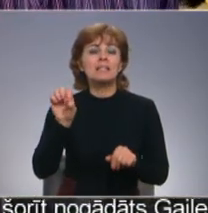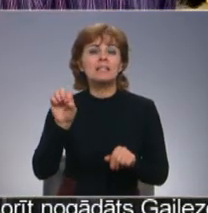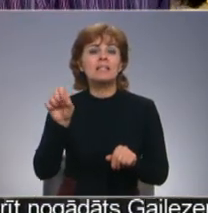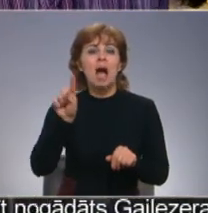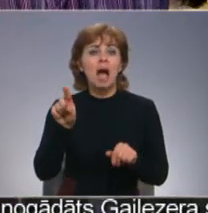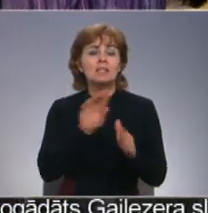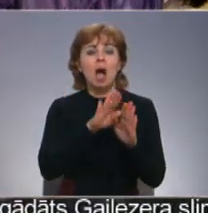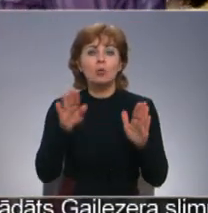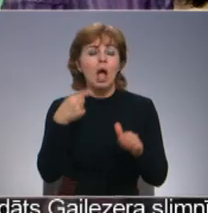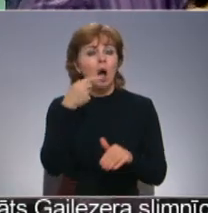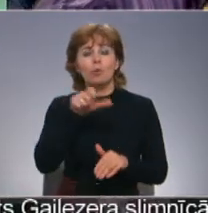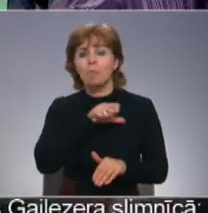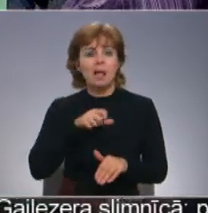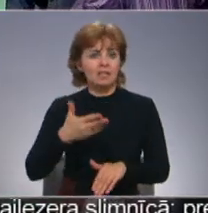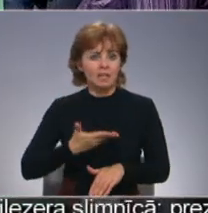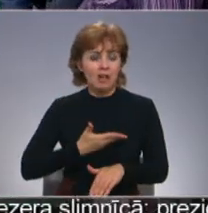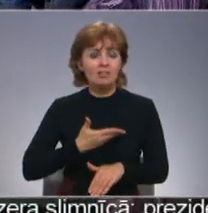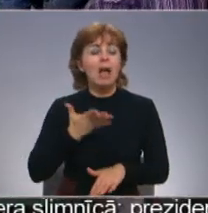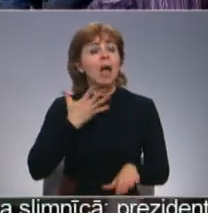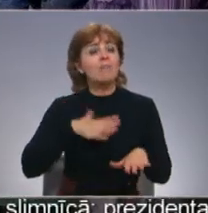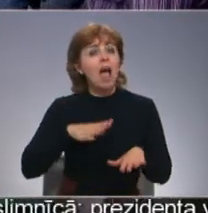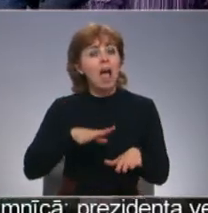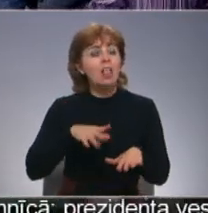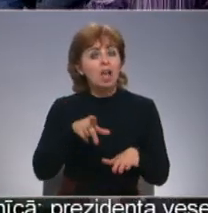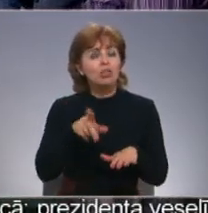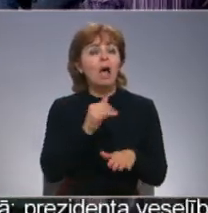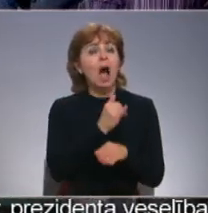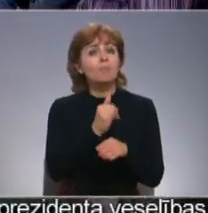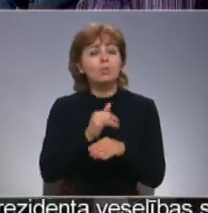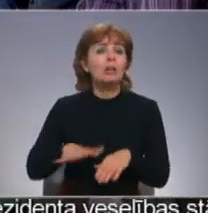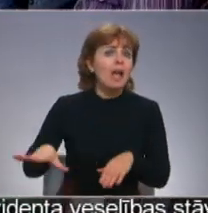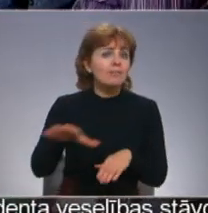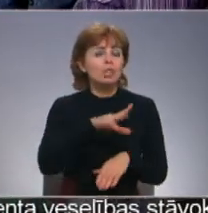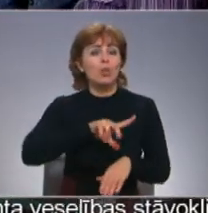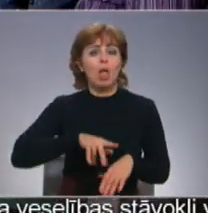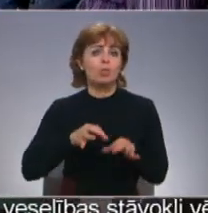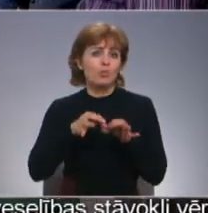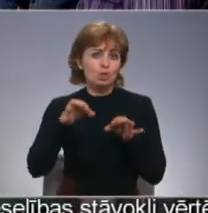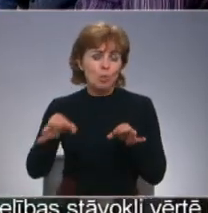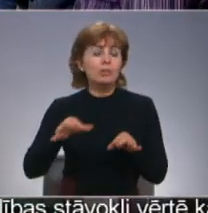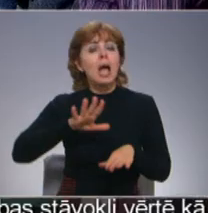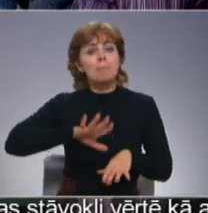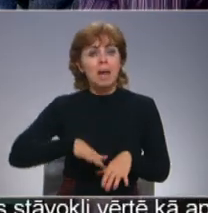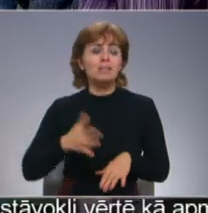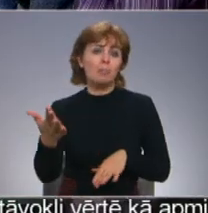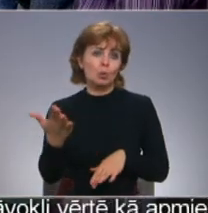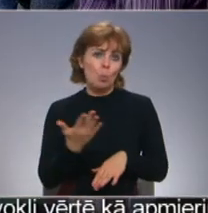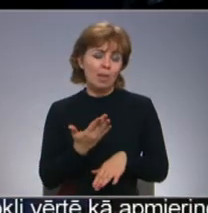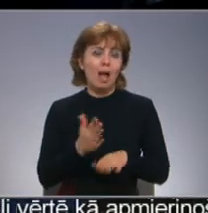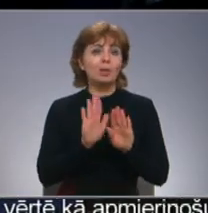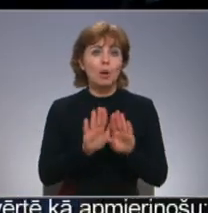vairs nepiedzīvoja, bet viņa kvēlākā vēlēšanās bija, lai tā apceļotu visus Latvijas novadus un pēc tam nonāktu